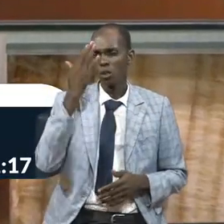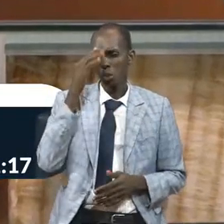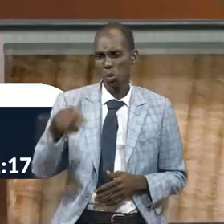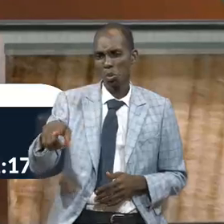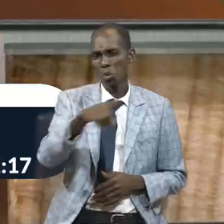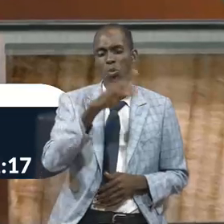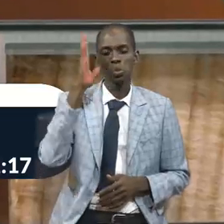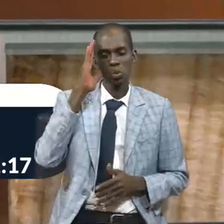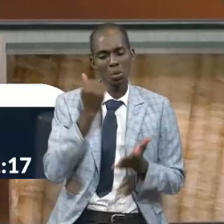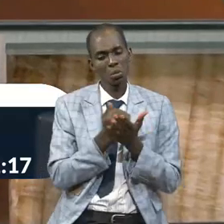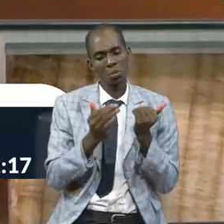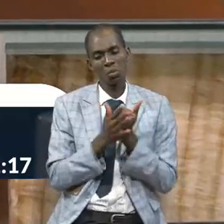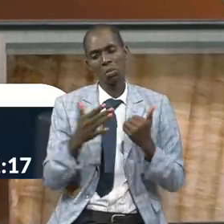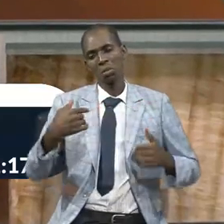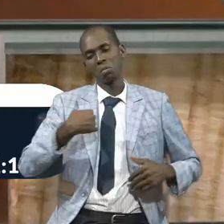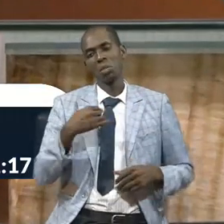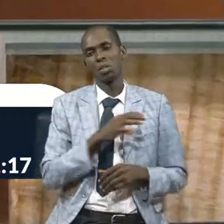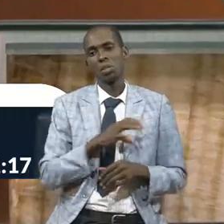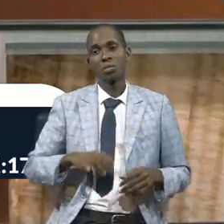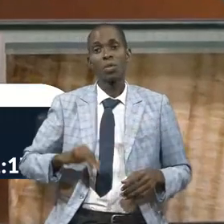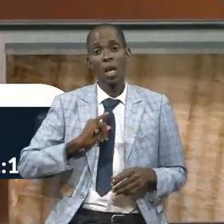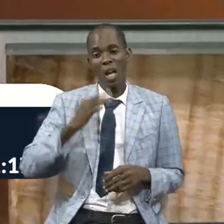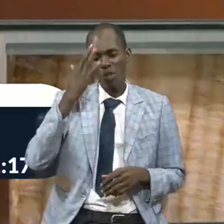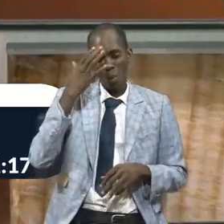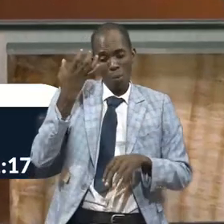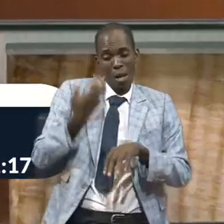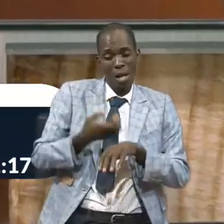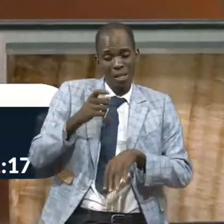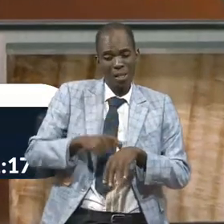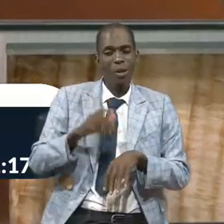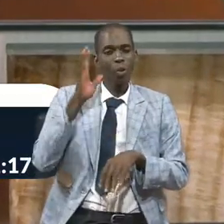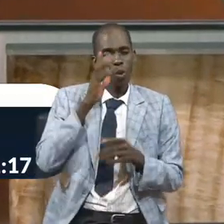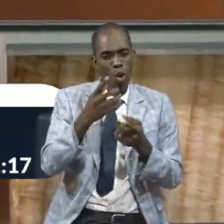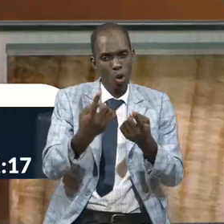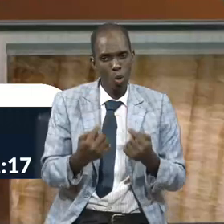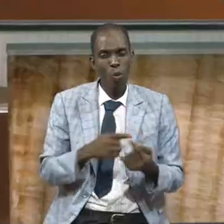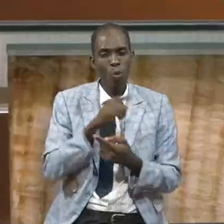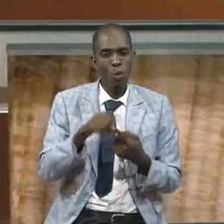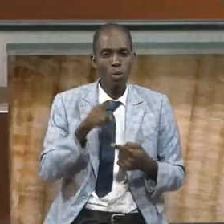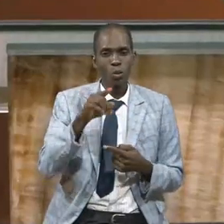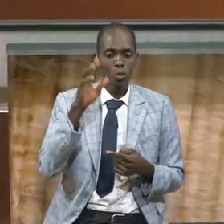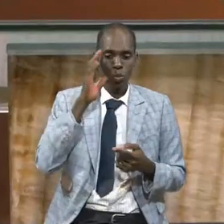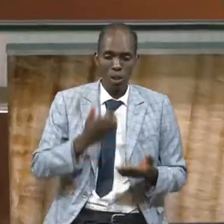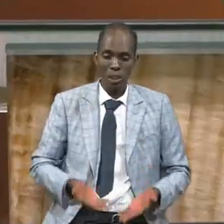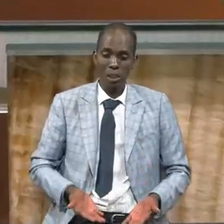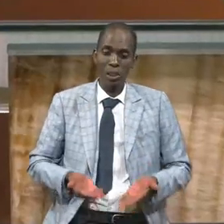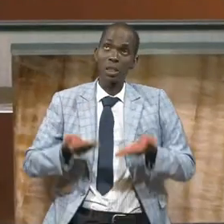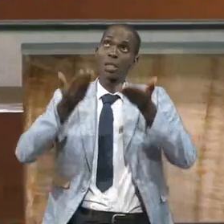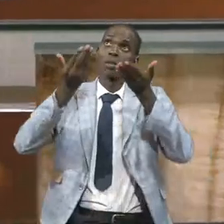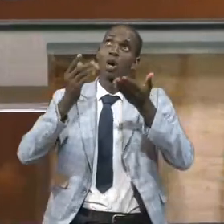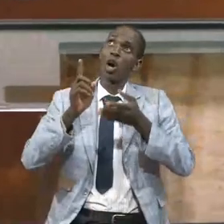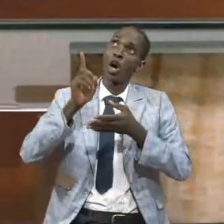me crucifier, je sais que les temps difficiles viendront, que vous allez m'élever à la mort et je